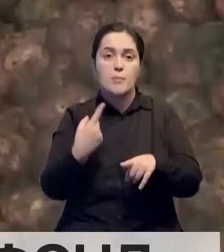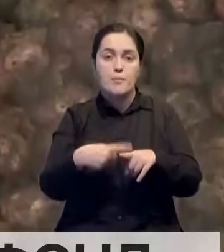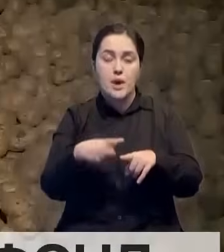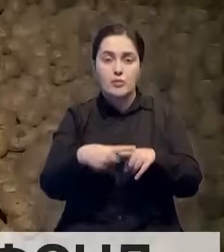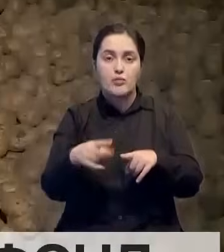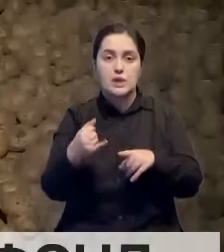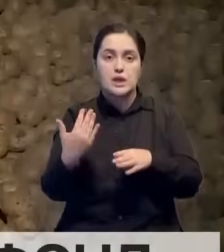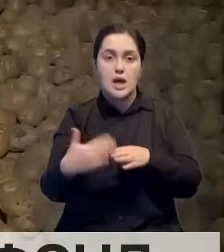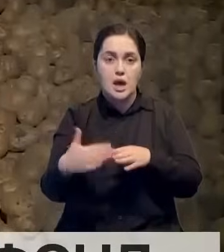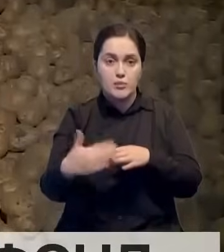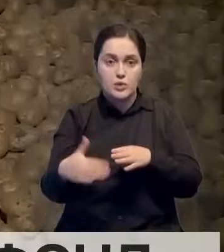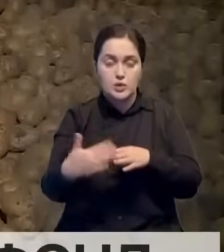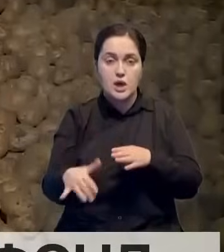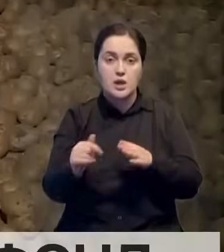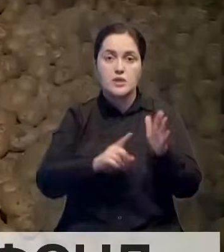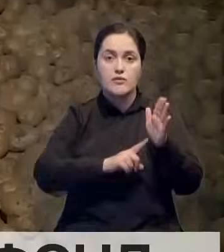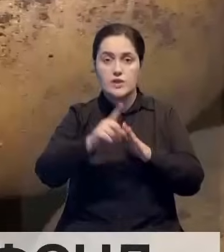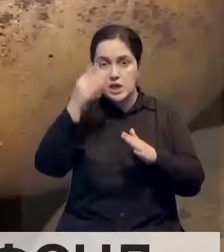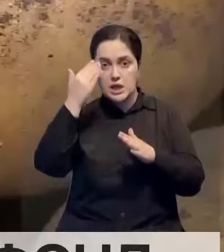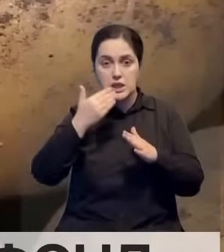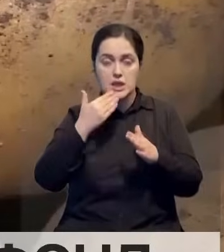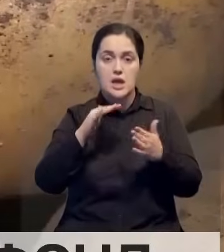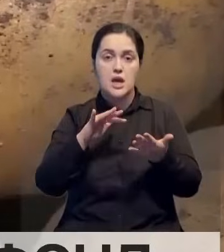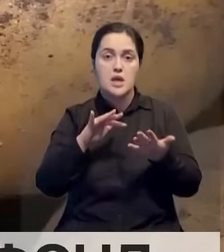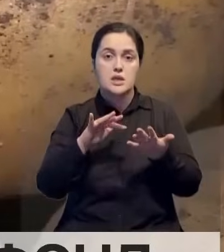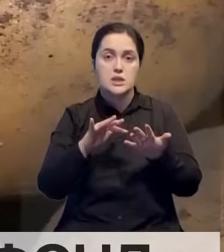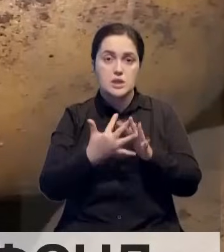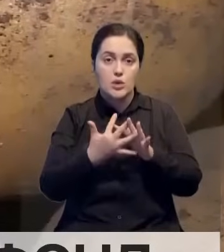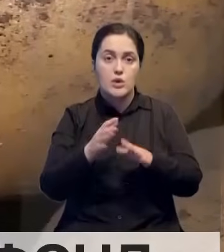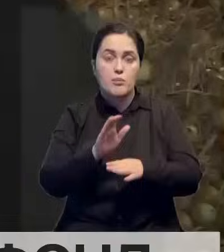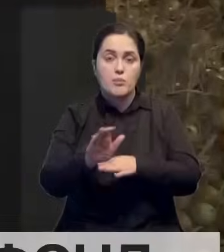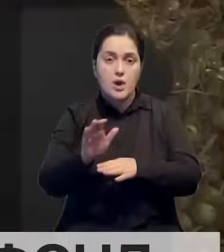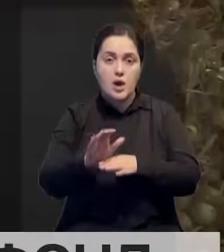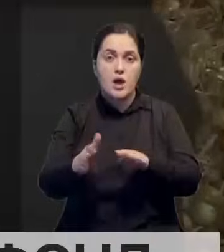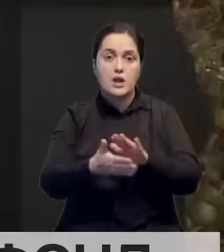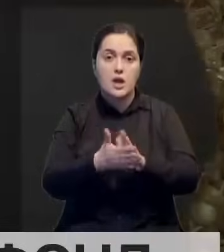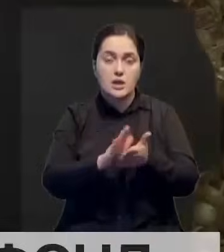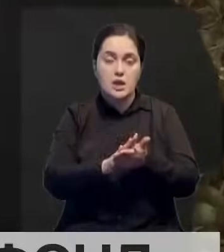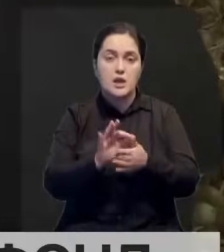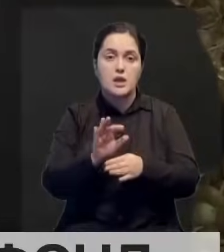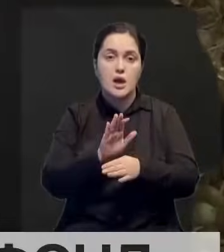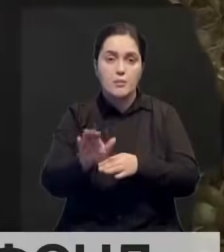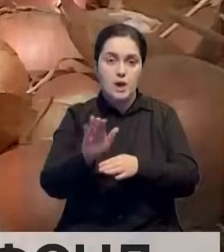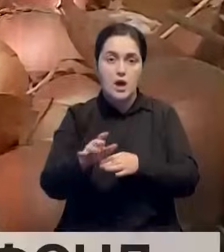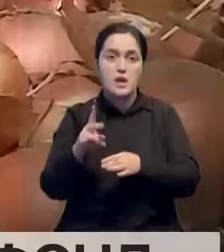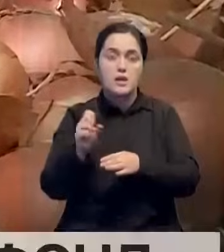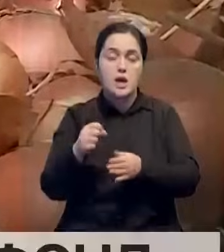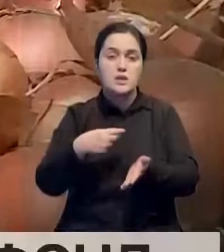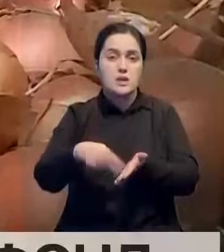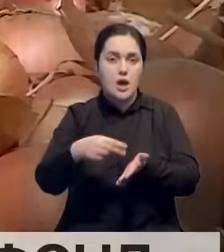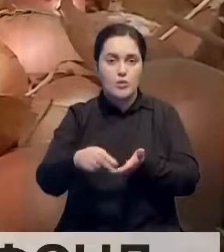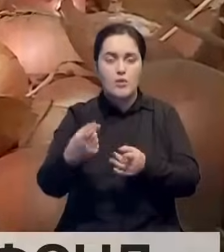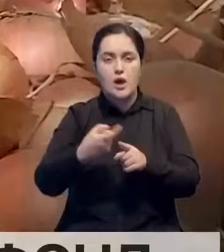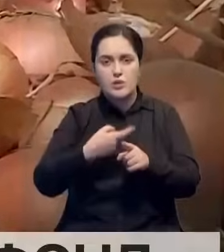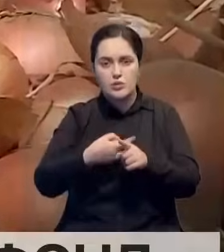моркови и столько же капусты. Для этого еще в начале лета с сельхозпроизводителями заключили контракты на поставку продукции. На